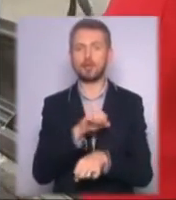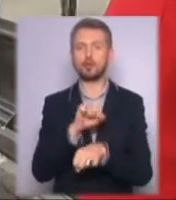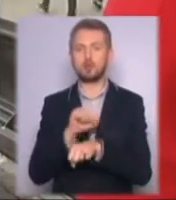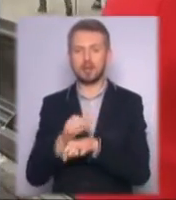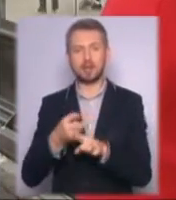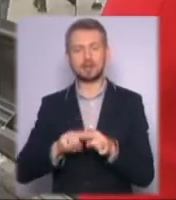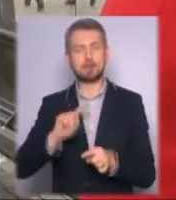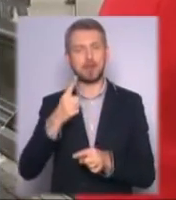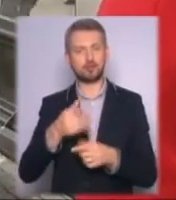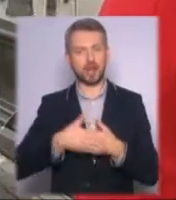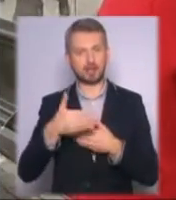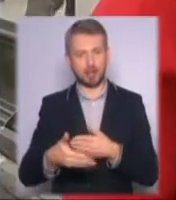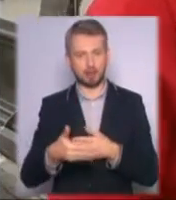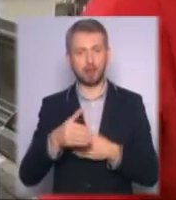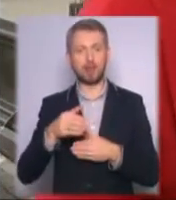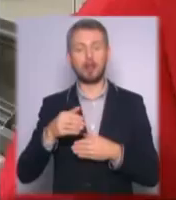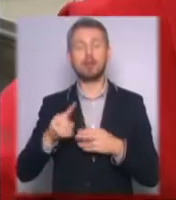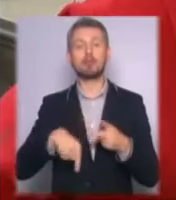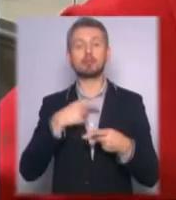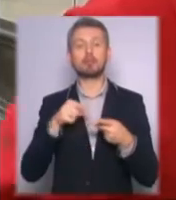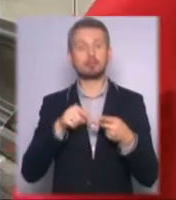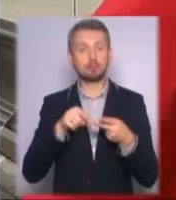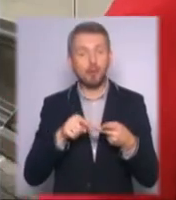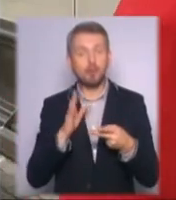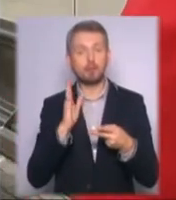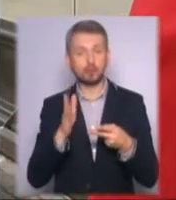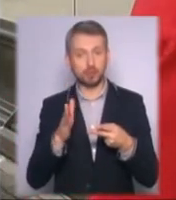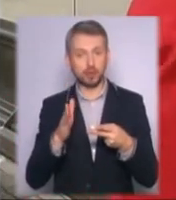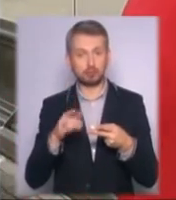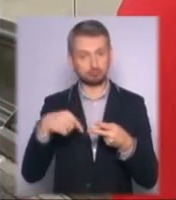етап. Слідуючим етапом буде це розміщення